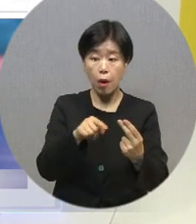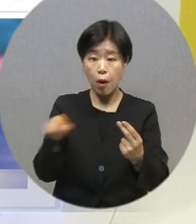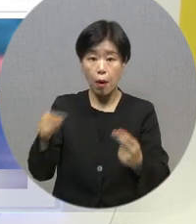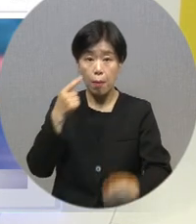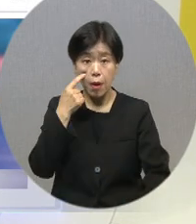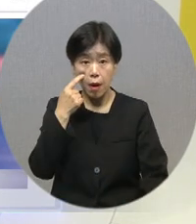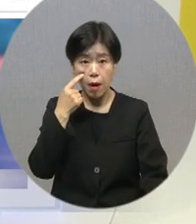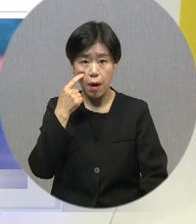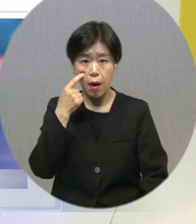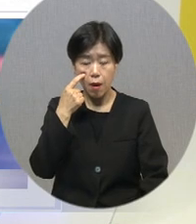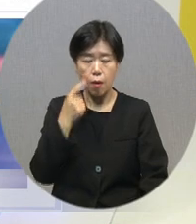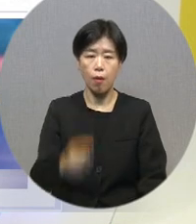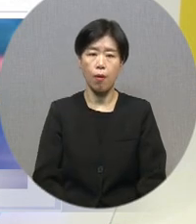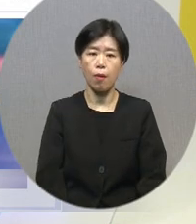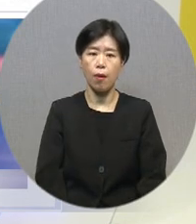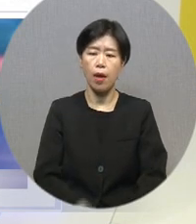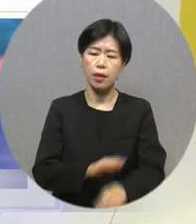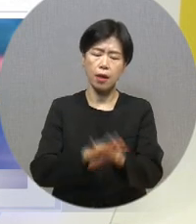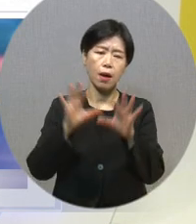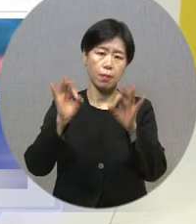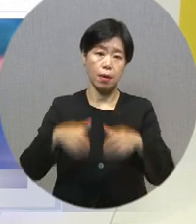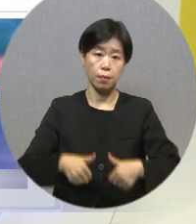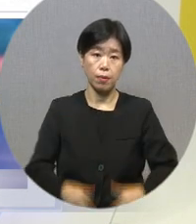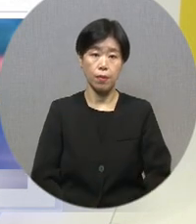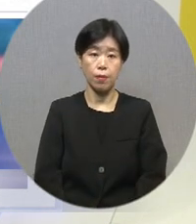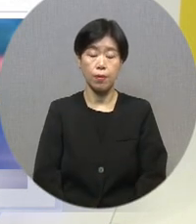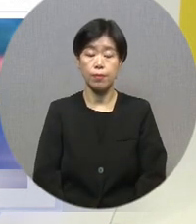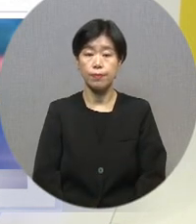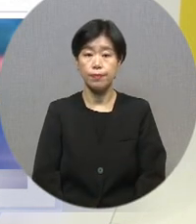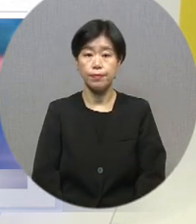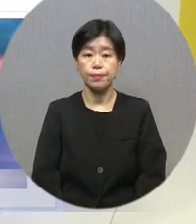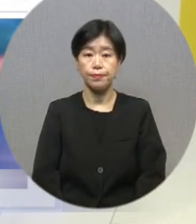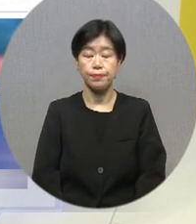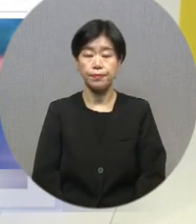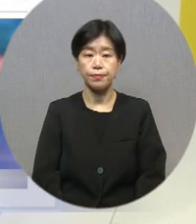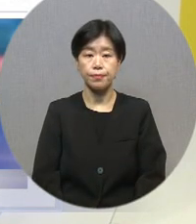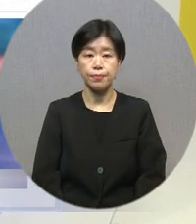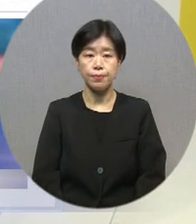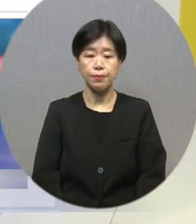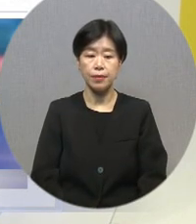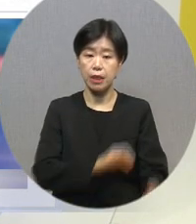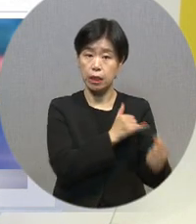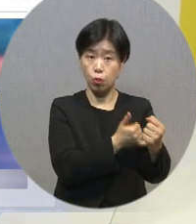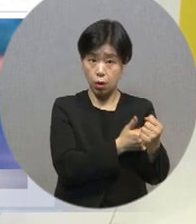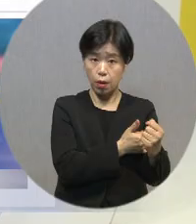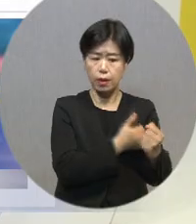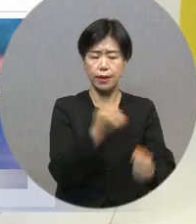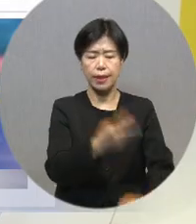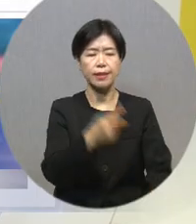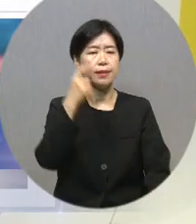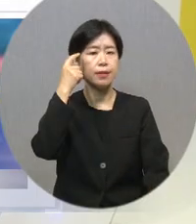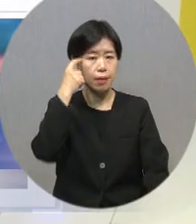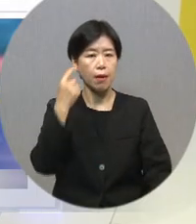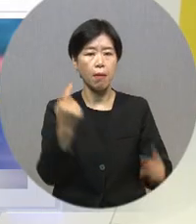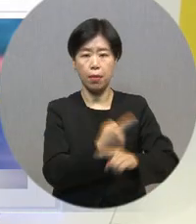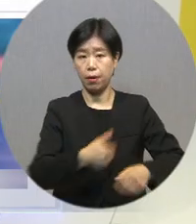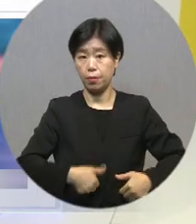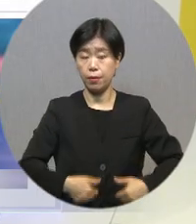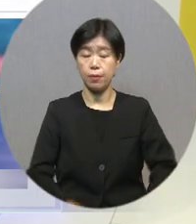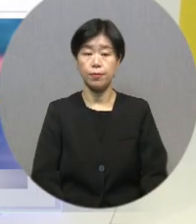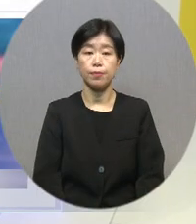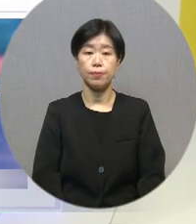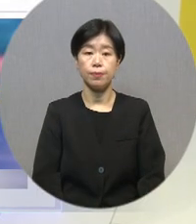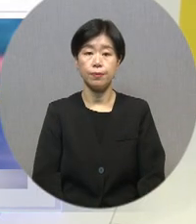정당할 특성의 차이가 존재하는지에 따라 달라질 수 있음을 인권위는 다시 한번 고려해 봐야 할 것